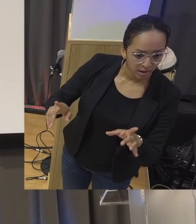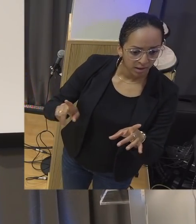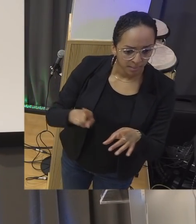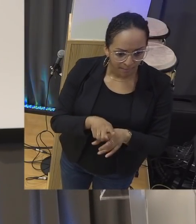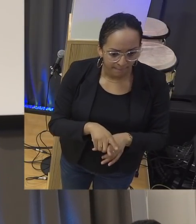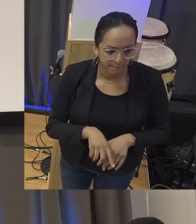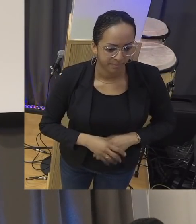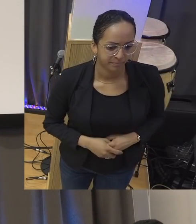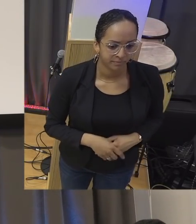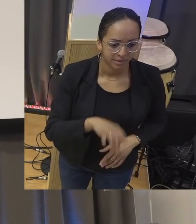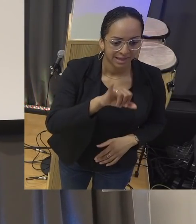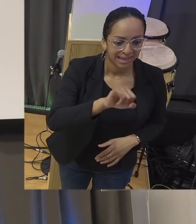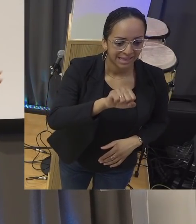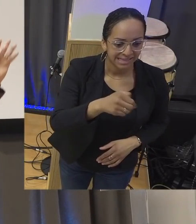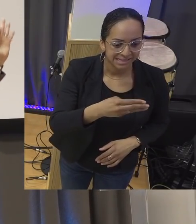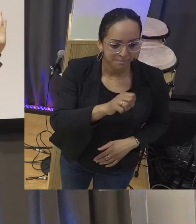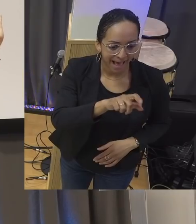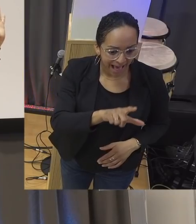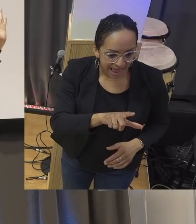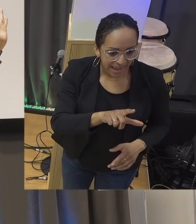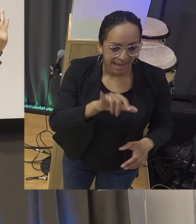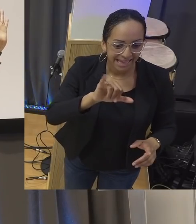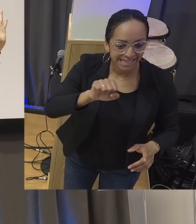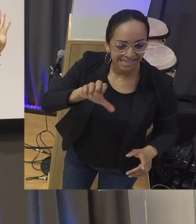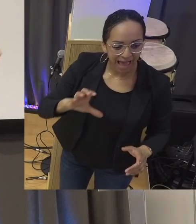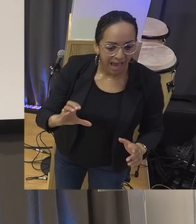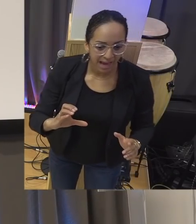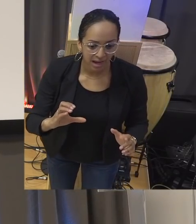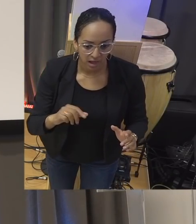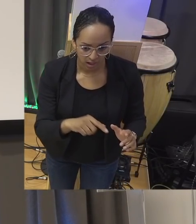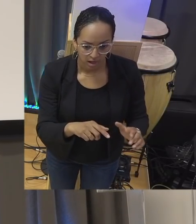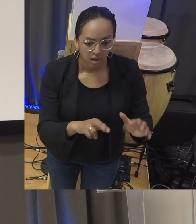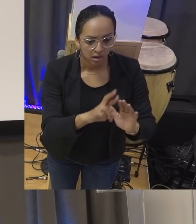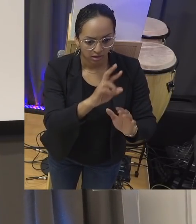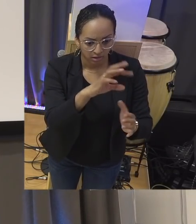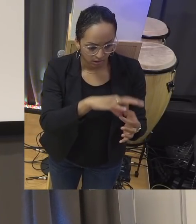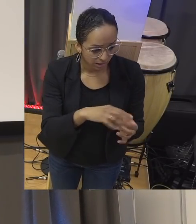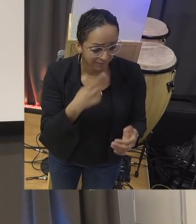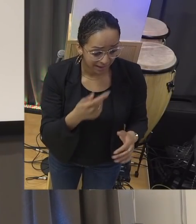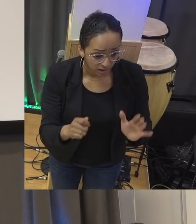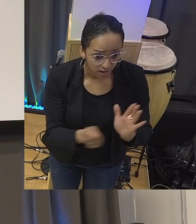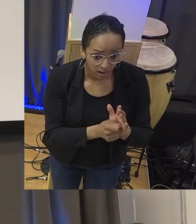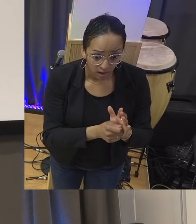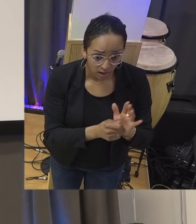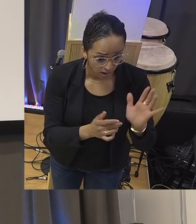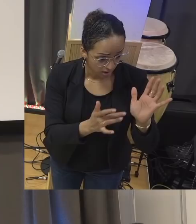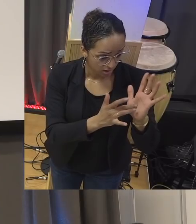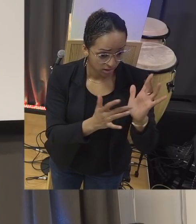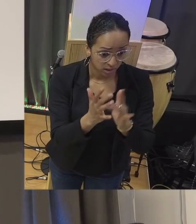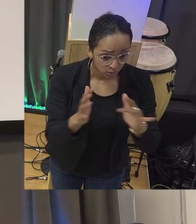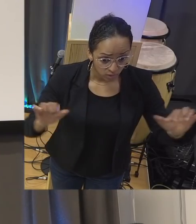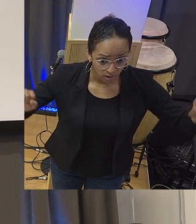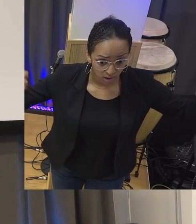était réuni avec Isaac, à la mort de qui? Et à la mort de la croix, c'est là où on a la réconciliation.